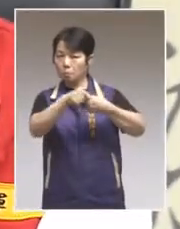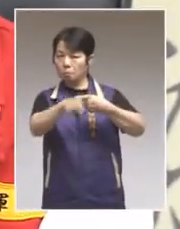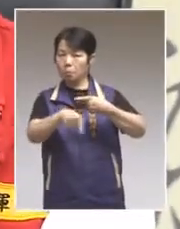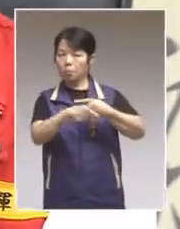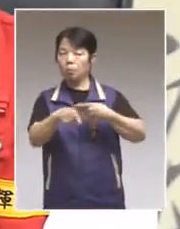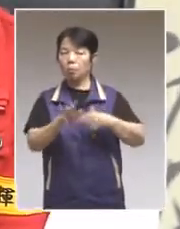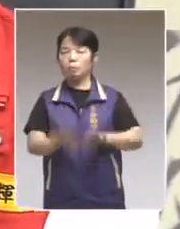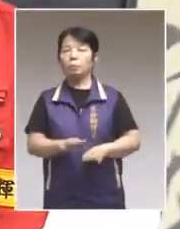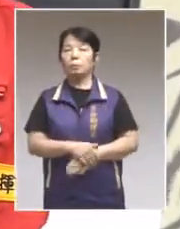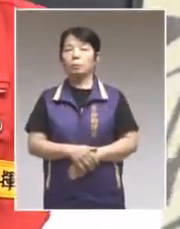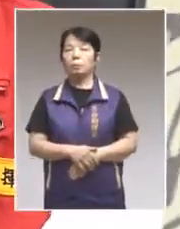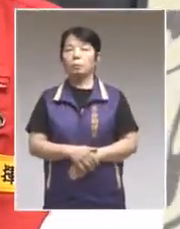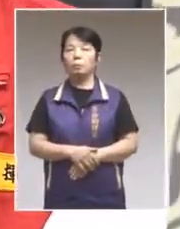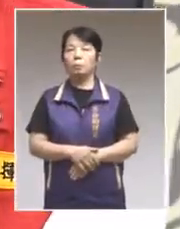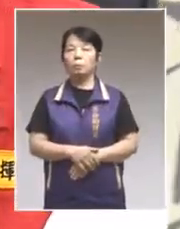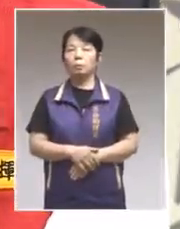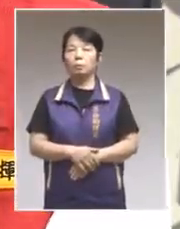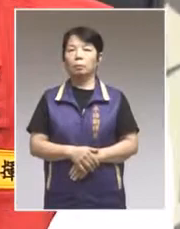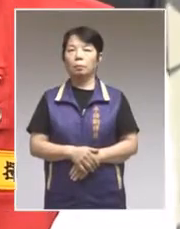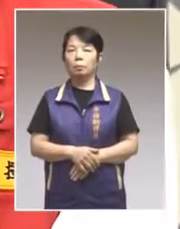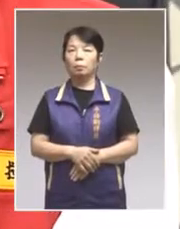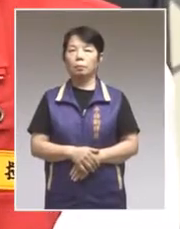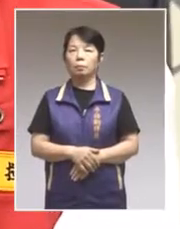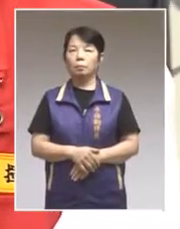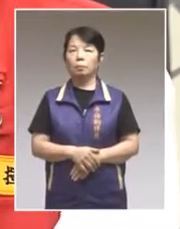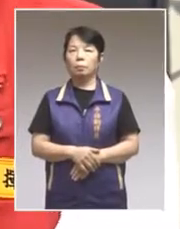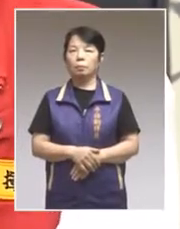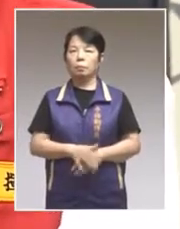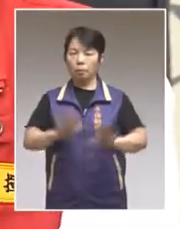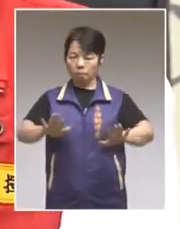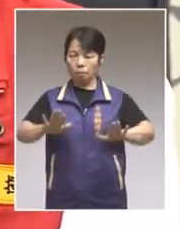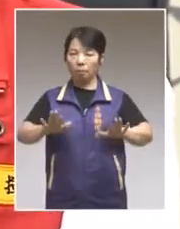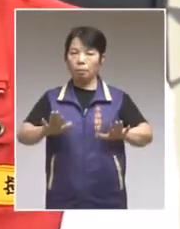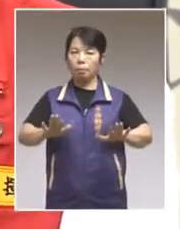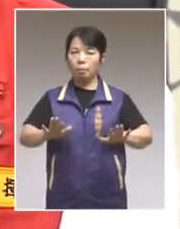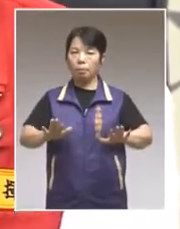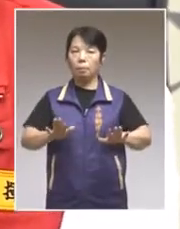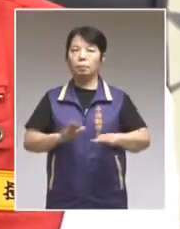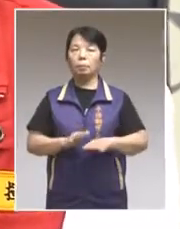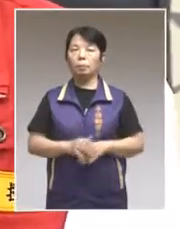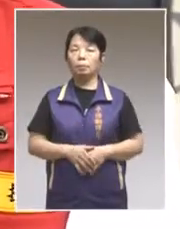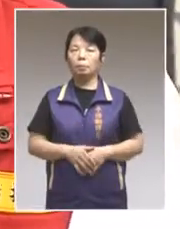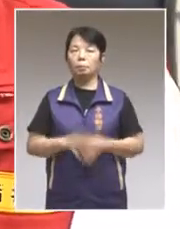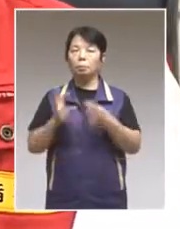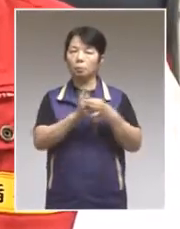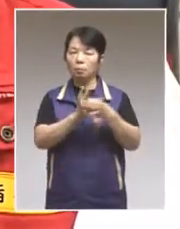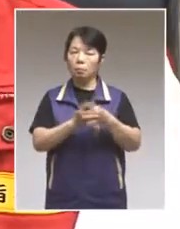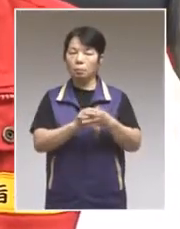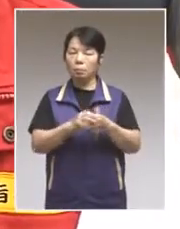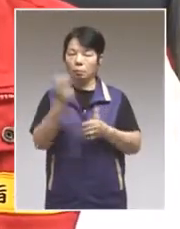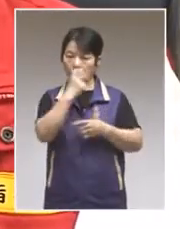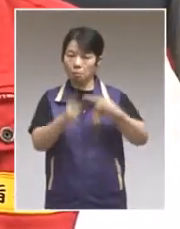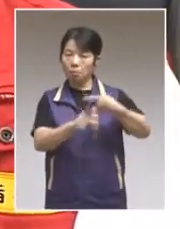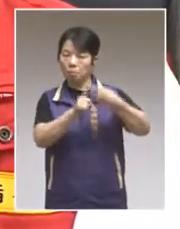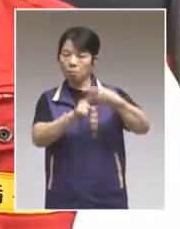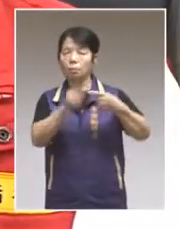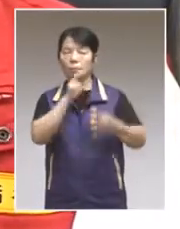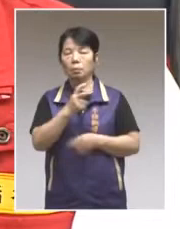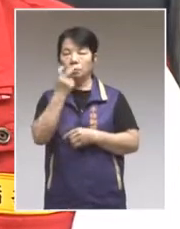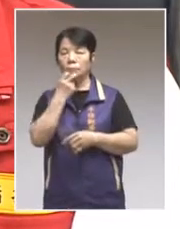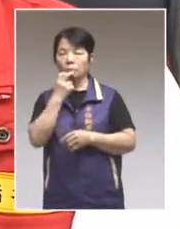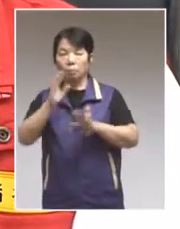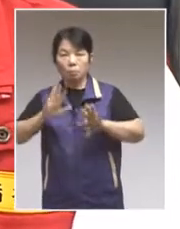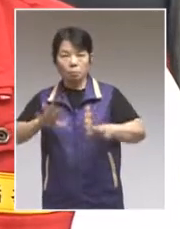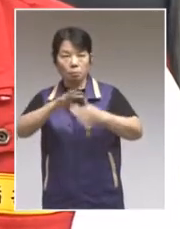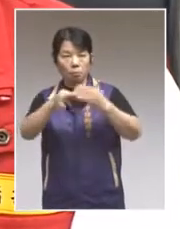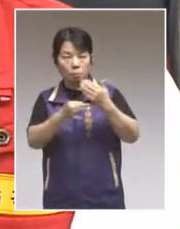这个部分、哦、那我们现在、哦因为确诊按照中央现行的一个